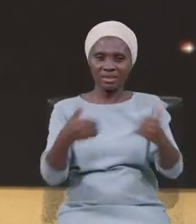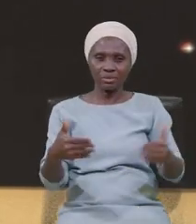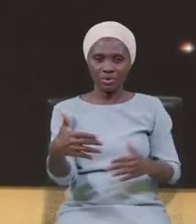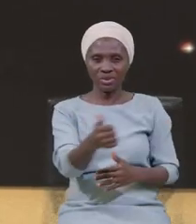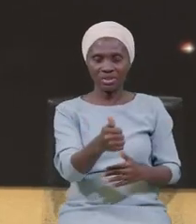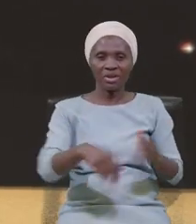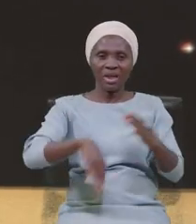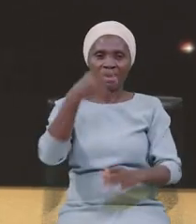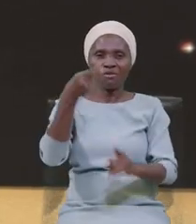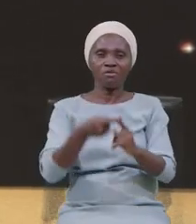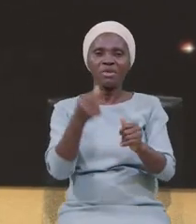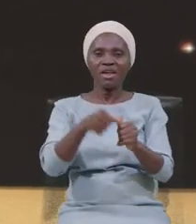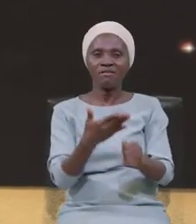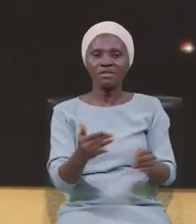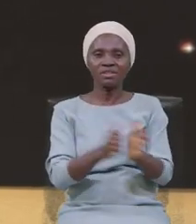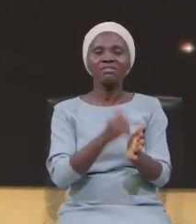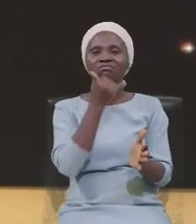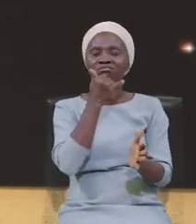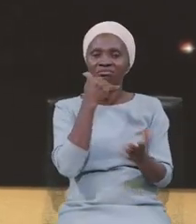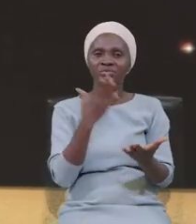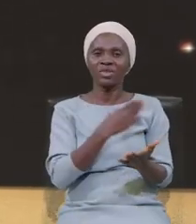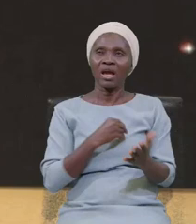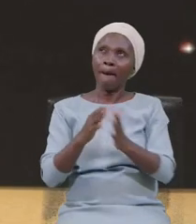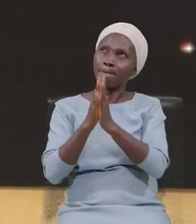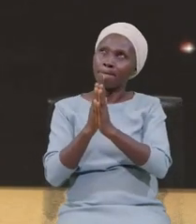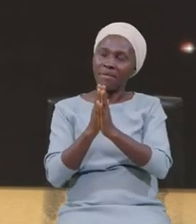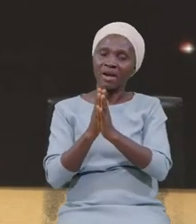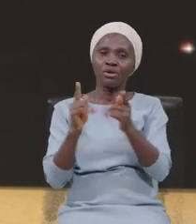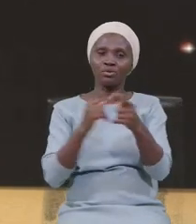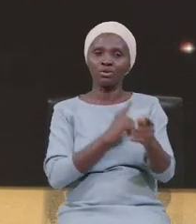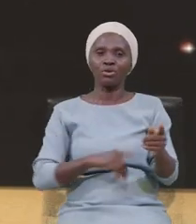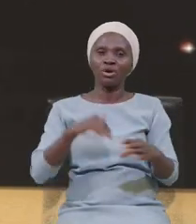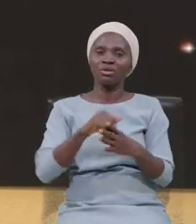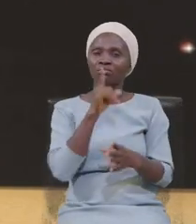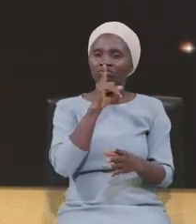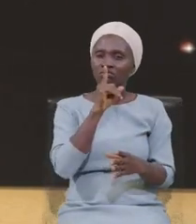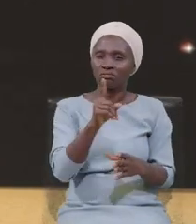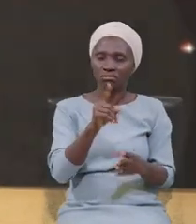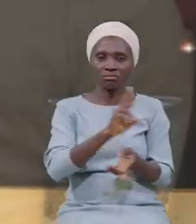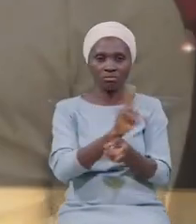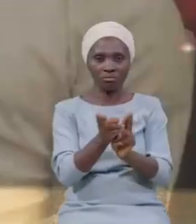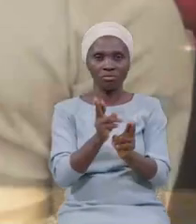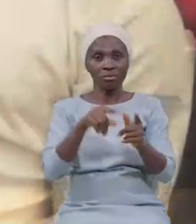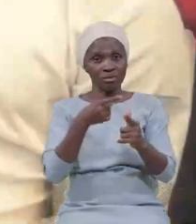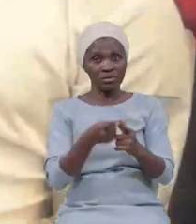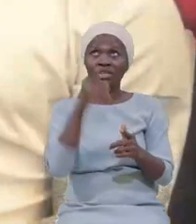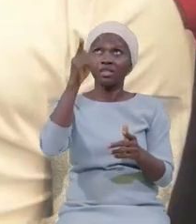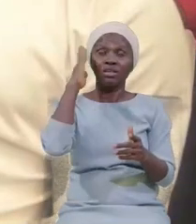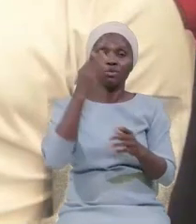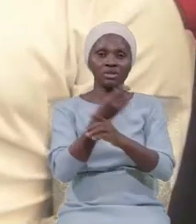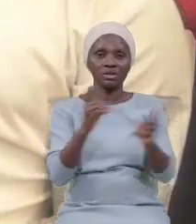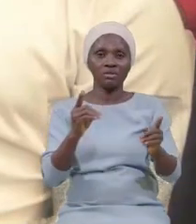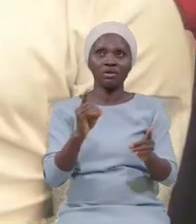et cherchez la face du Seigneur en une repentance authentique. Et c'est alors qu'il délivrera